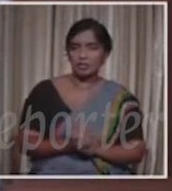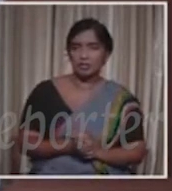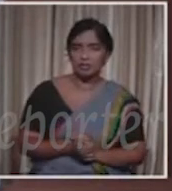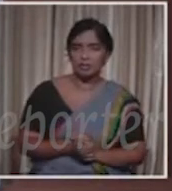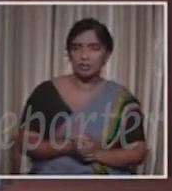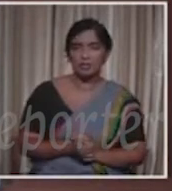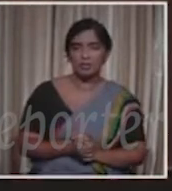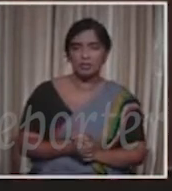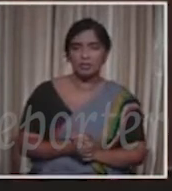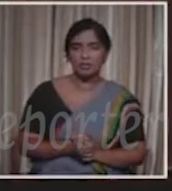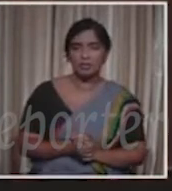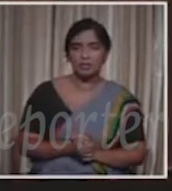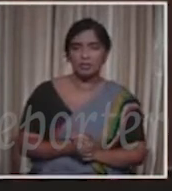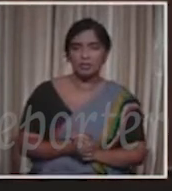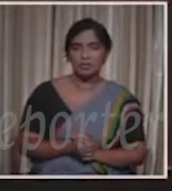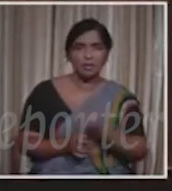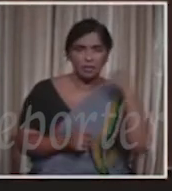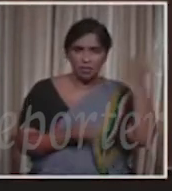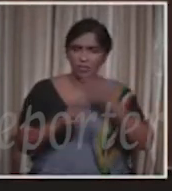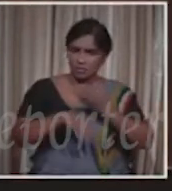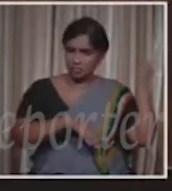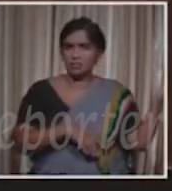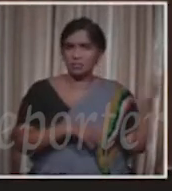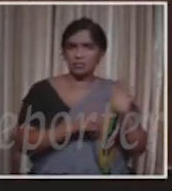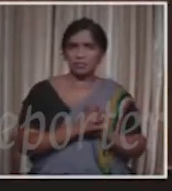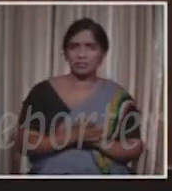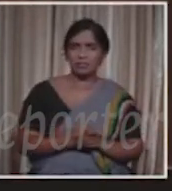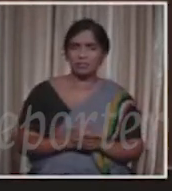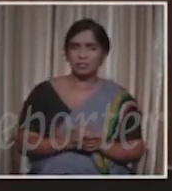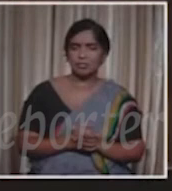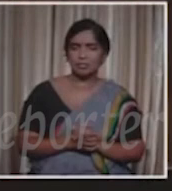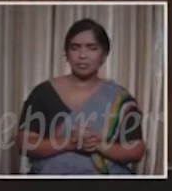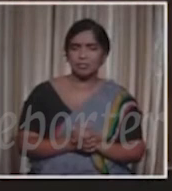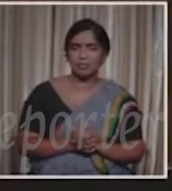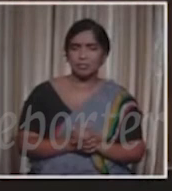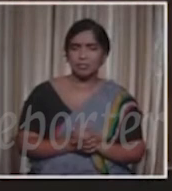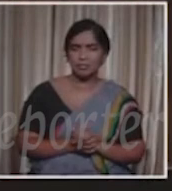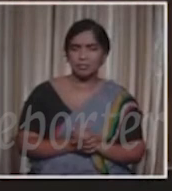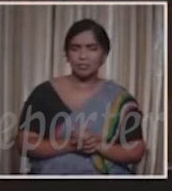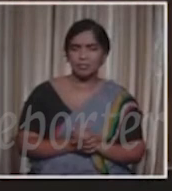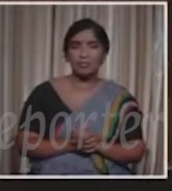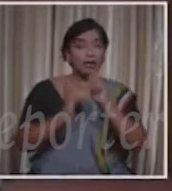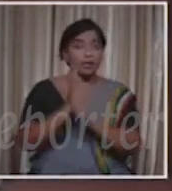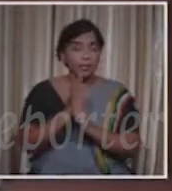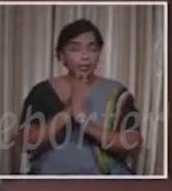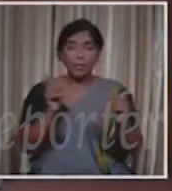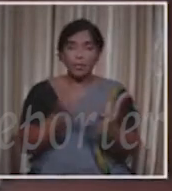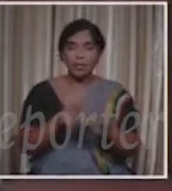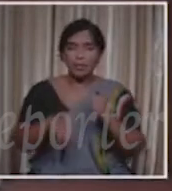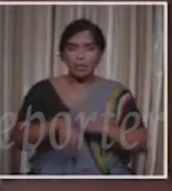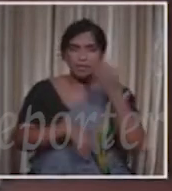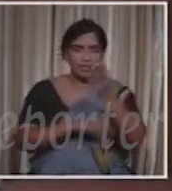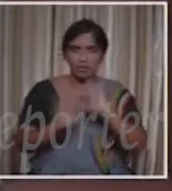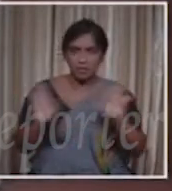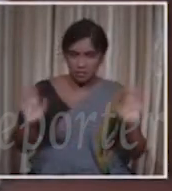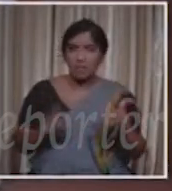පුරවැසියන්ට කොතනද පහර දෙන්නේ අසාධාරණ දෙයක් කියලා මැතුමා මොකද කියන්නේ මෙතුමාට කතා කරන්න ඉන්නේ නේද හා හරි බොහොම